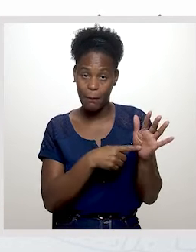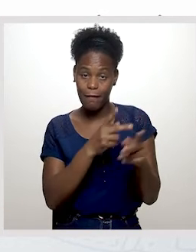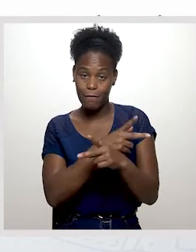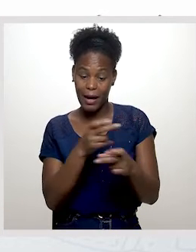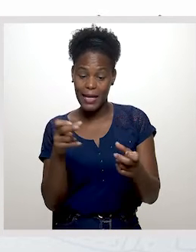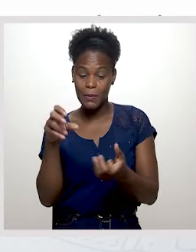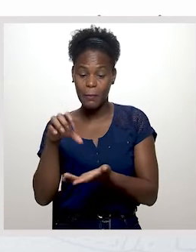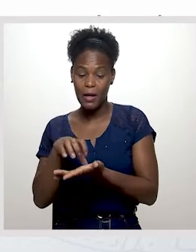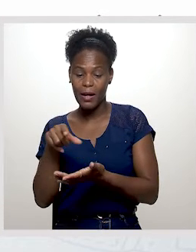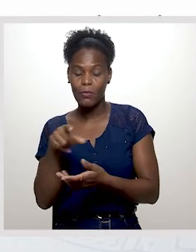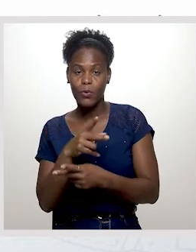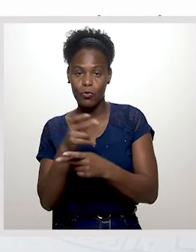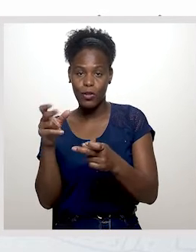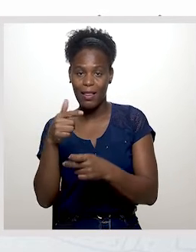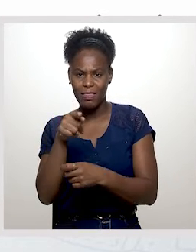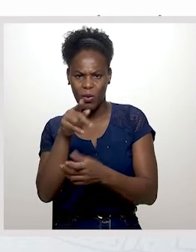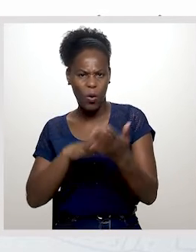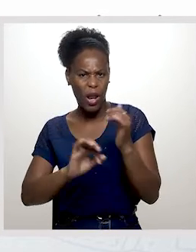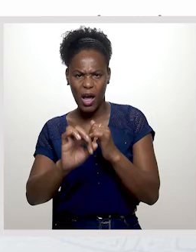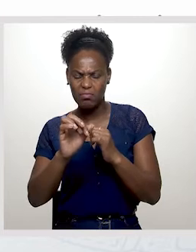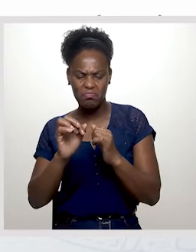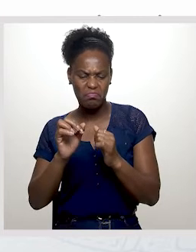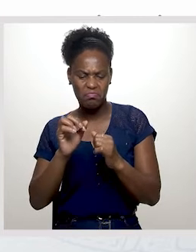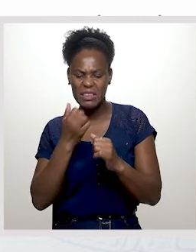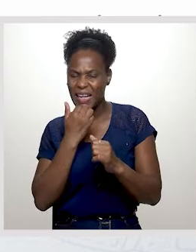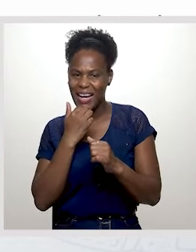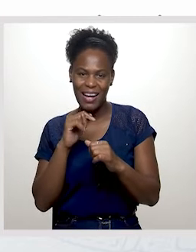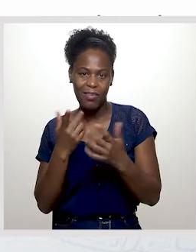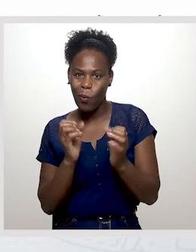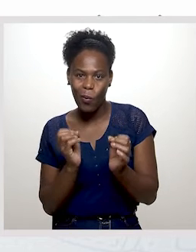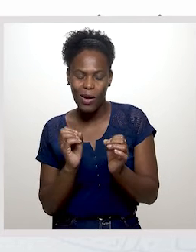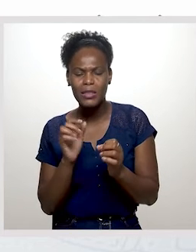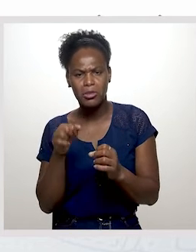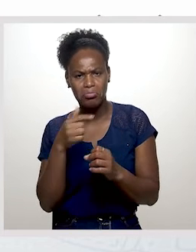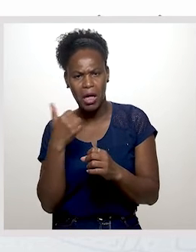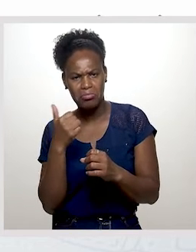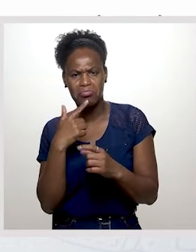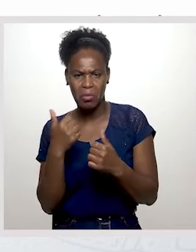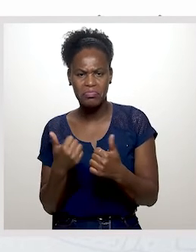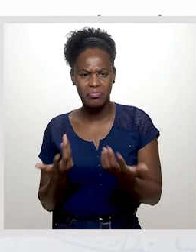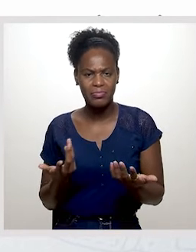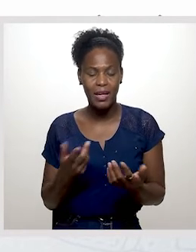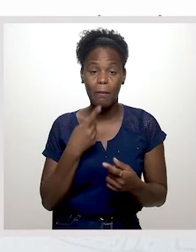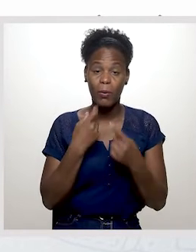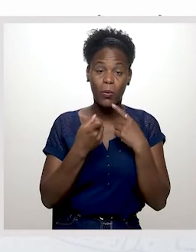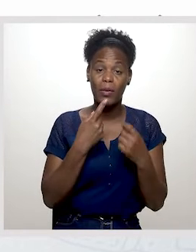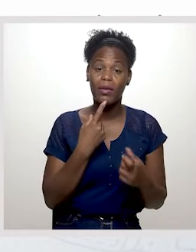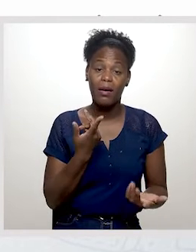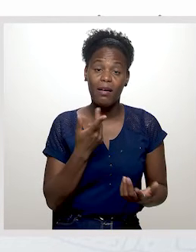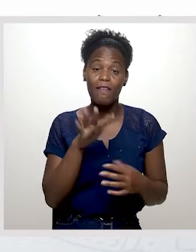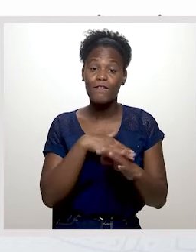milieu. Tes collègues ne sont pas sympas? Si, ils sont gentils. Donc, la question, elle est posée à la